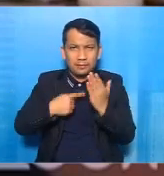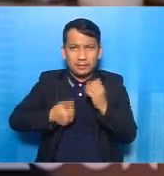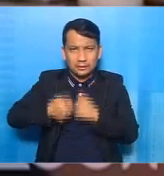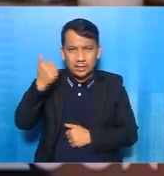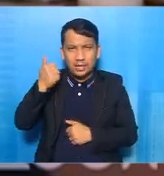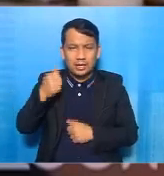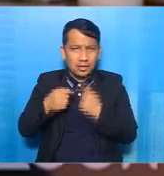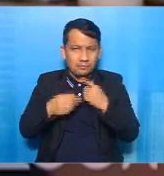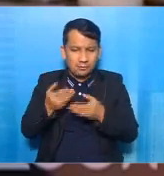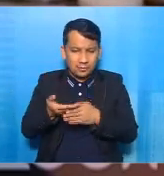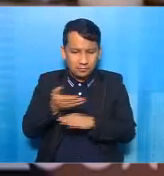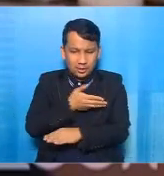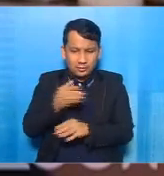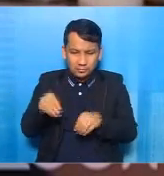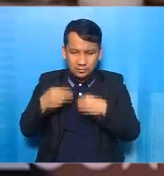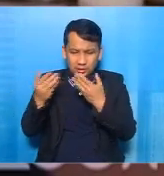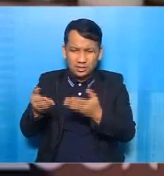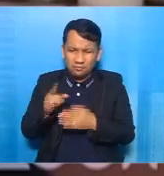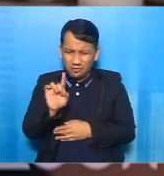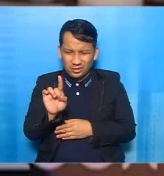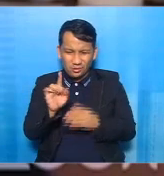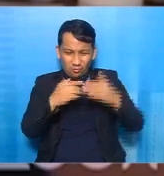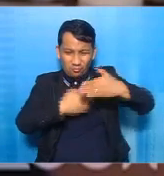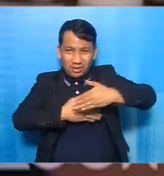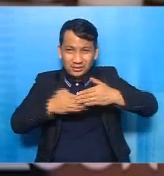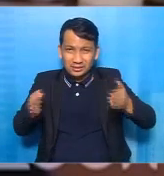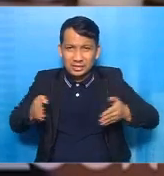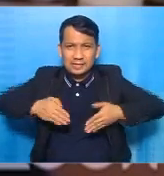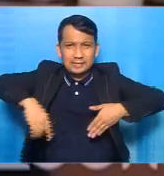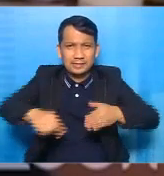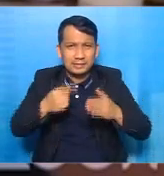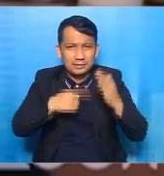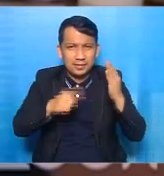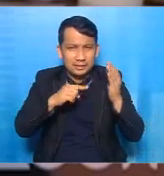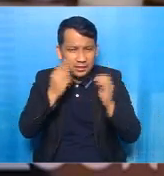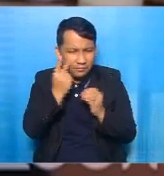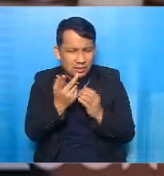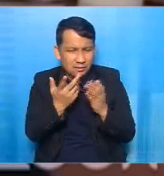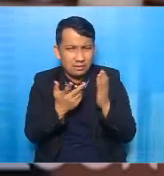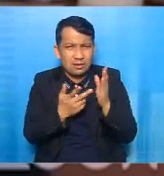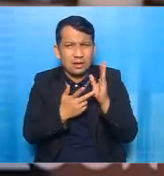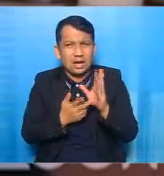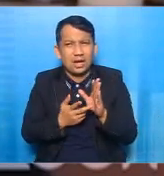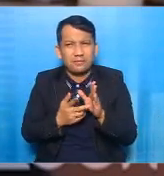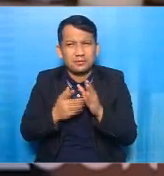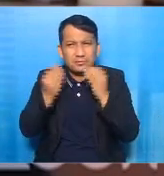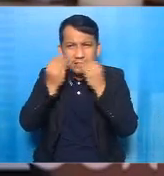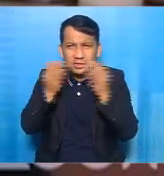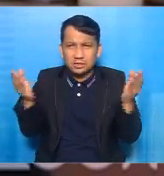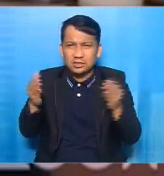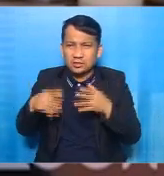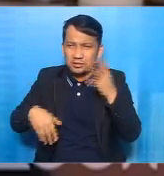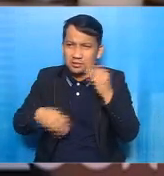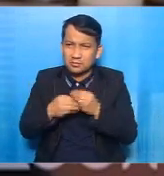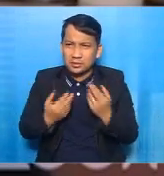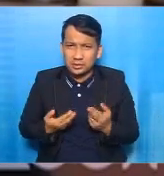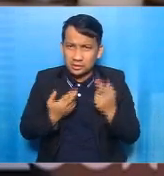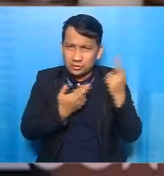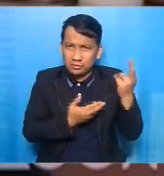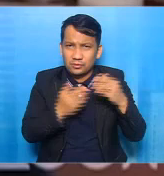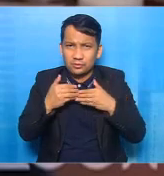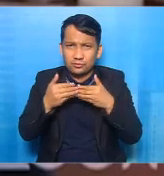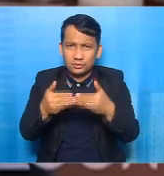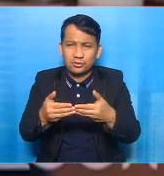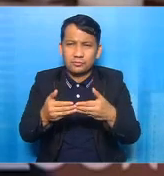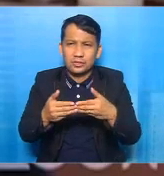mga kababayan. Ito pong isang box ng bakuna na ito, chinek na natin, may initial information and recommendation na itutuloy